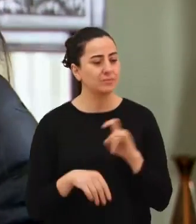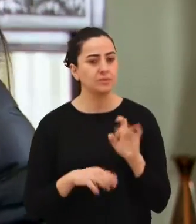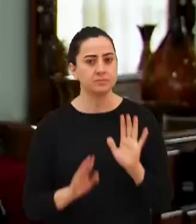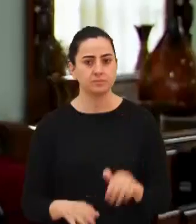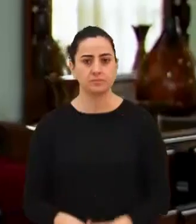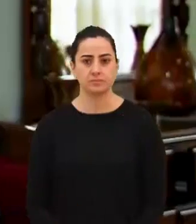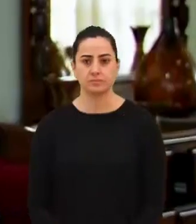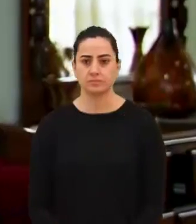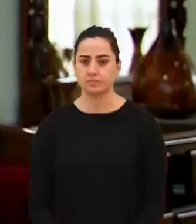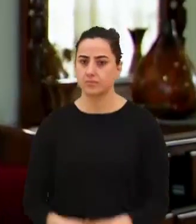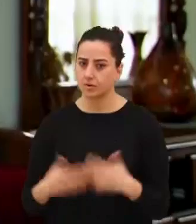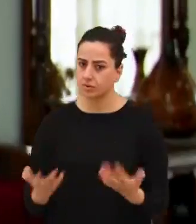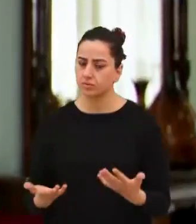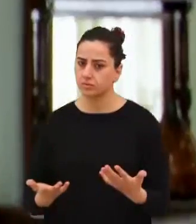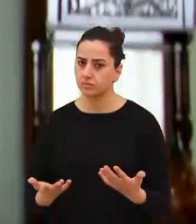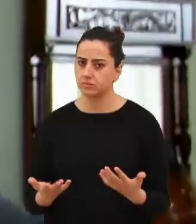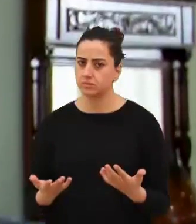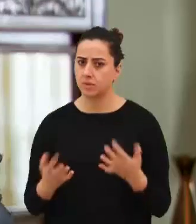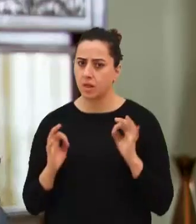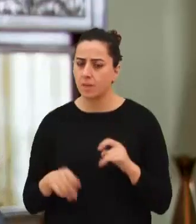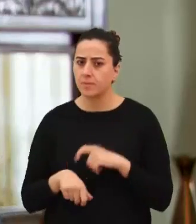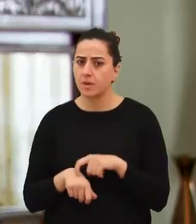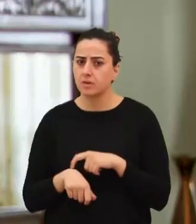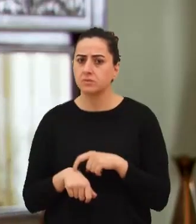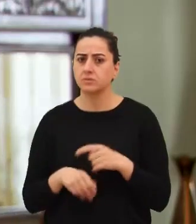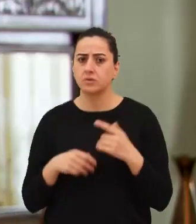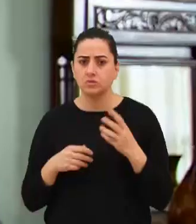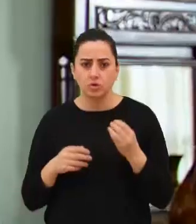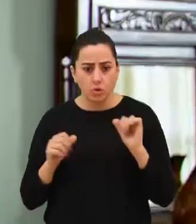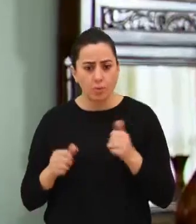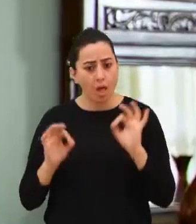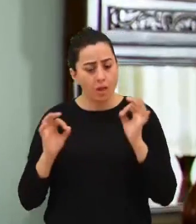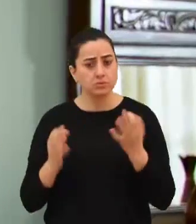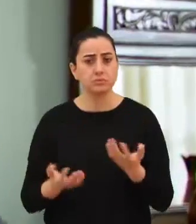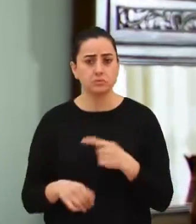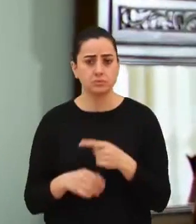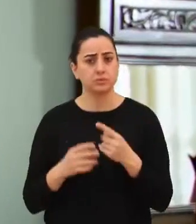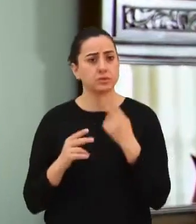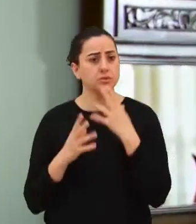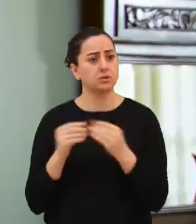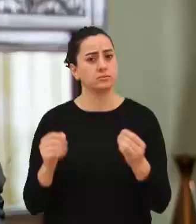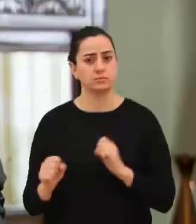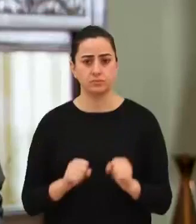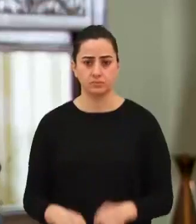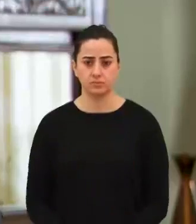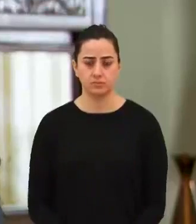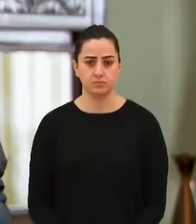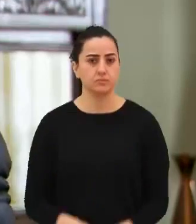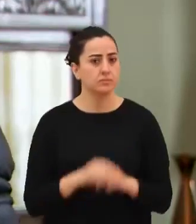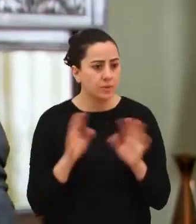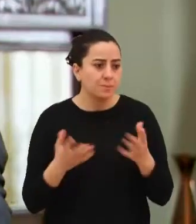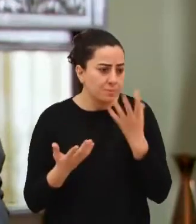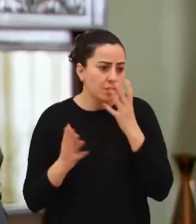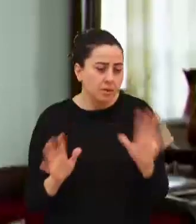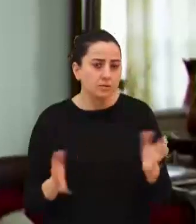arıyorum. Allah Allah ya. Her dakikanın, her saniyenin bizim için altın gibi değeri var. Filiz ortada yok ya. Yani tamam, yapacak